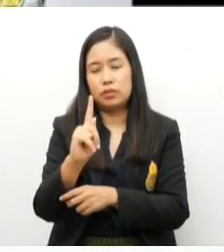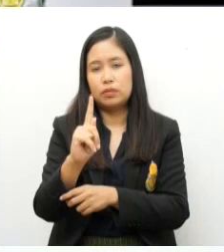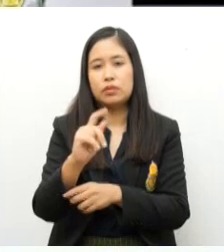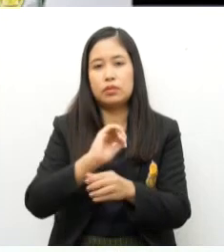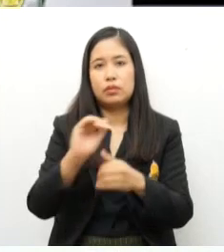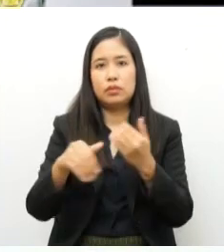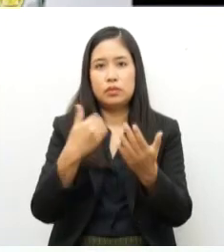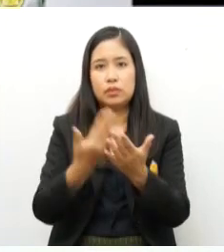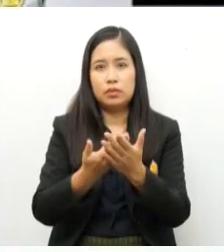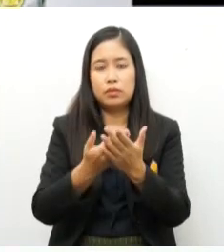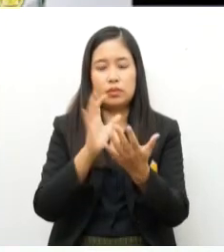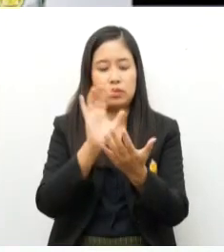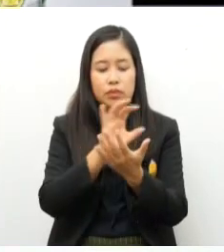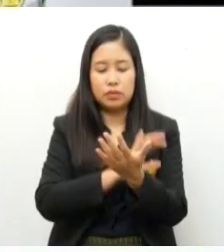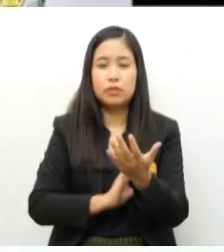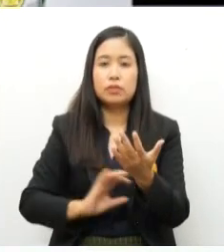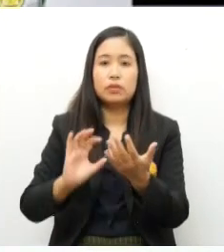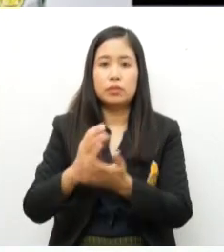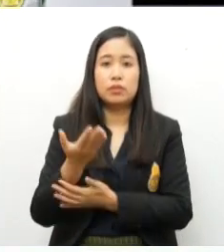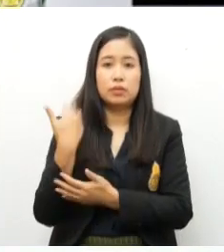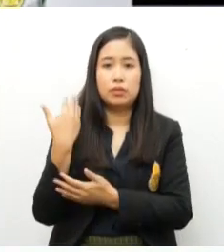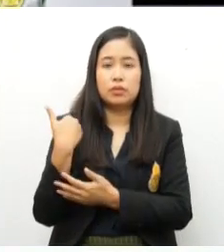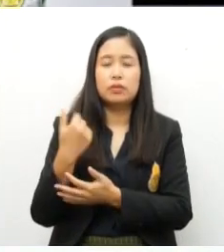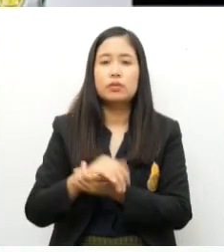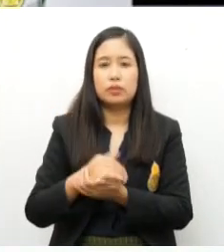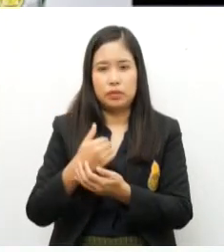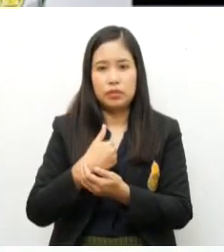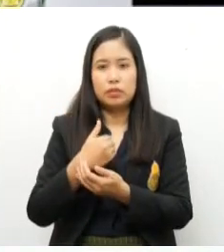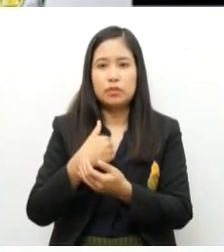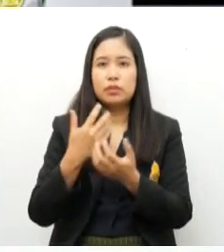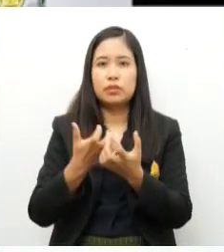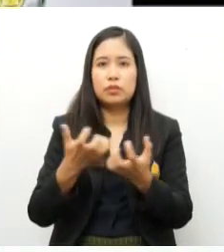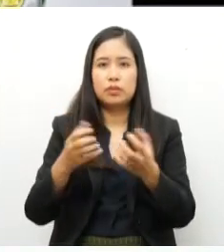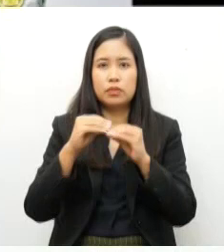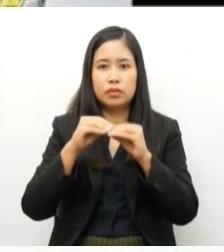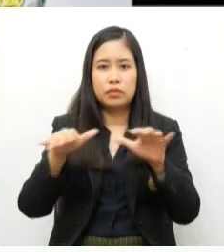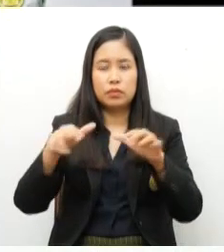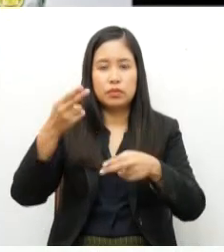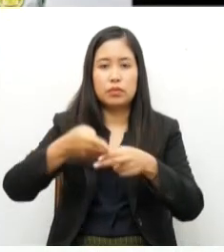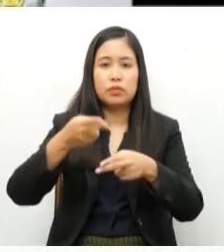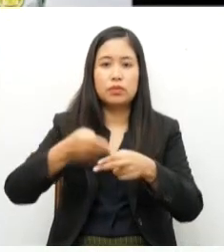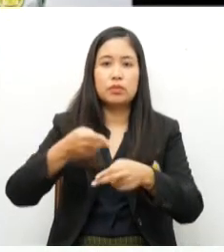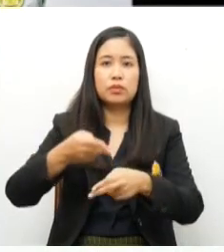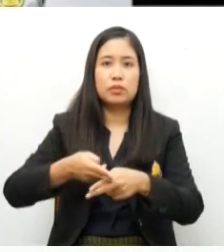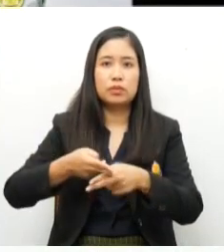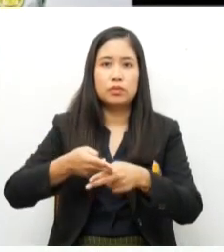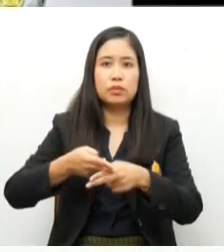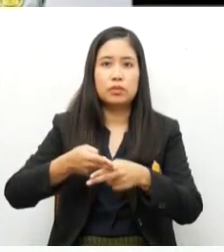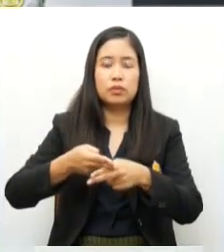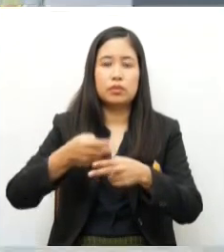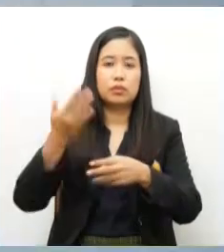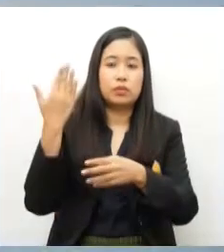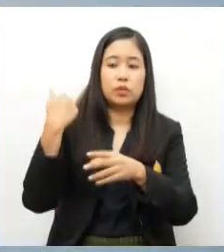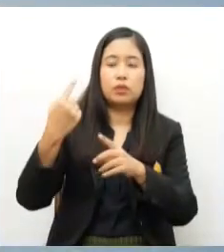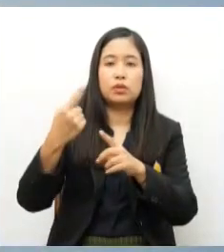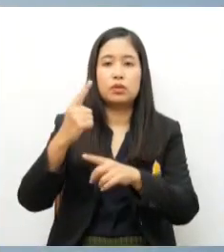25ที่ผ่านมานะครับก็จะมีผลซึ่งเราตกลงว่าจะประกาศผลในวันที่3ไม่เกินวันที่3กรกฎาค